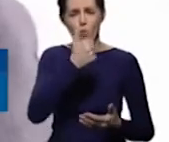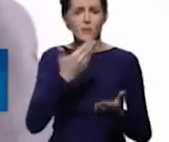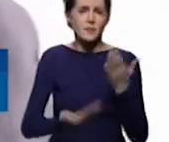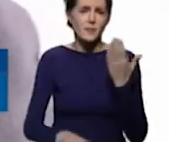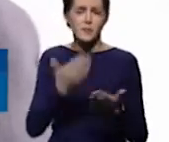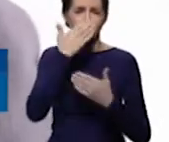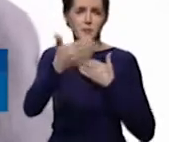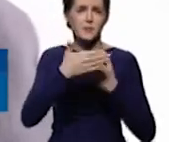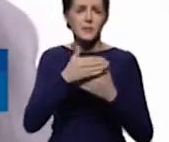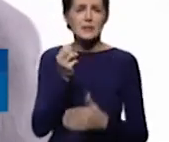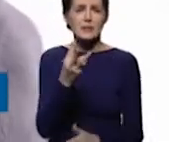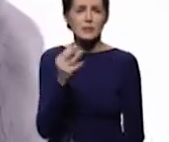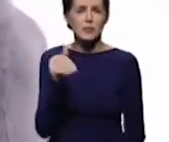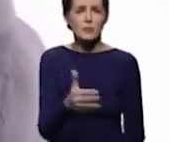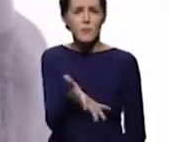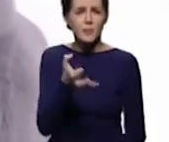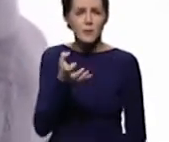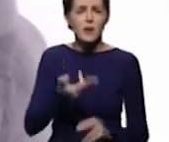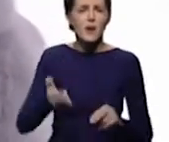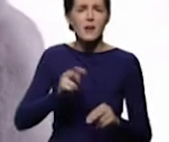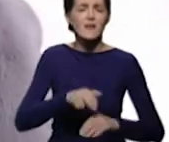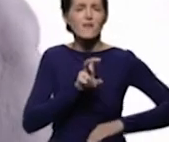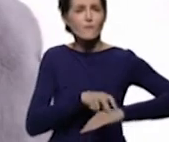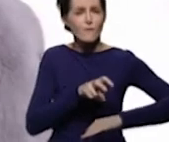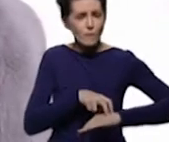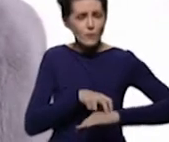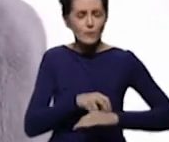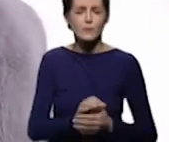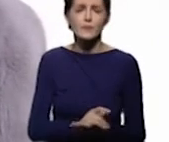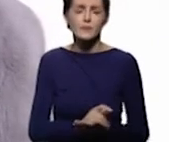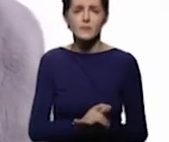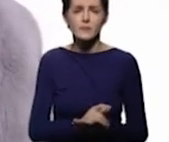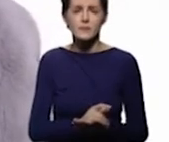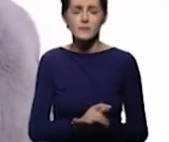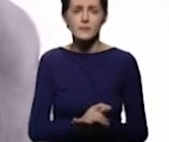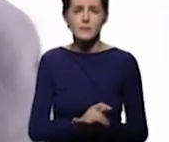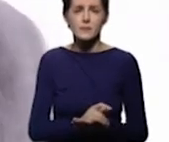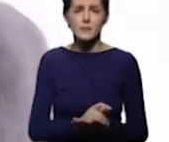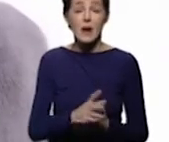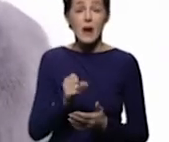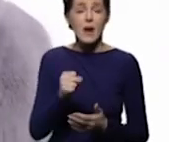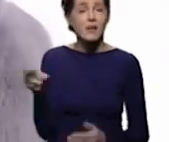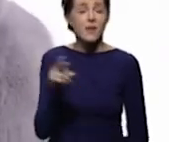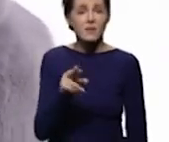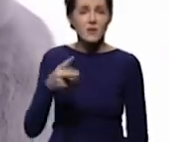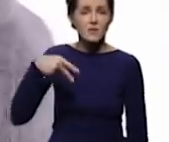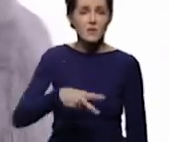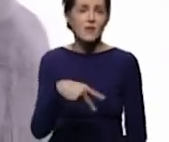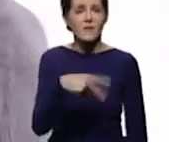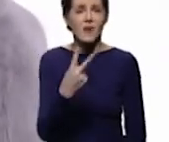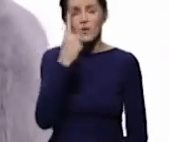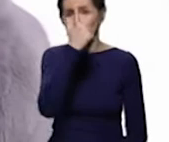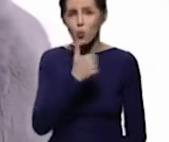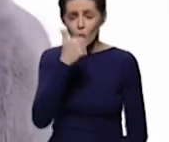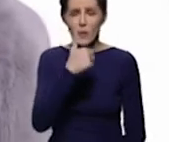приблизно 13500, я говорю, за докторів. Да? А в январі 2022 року